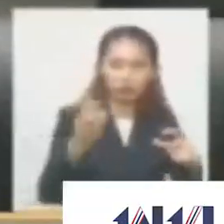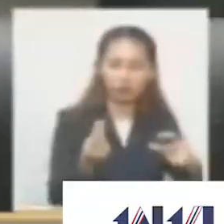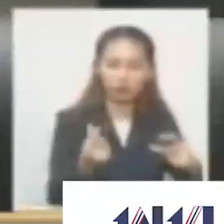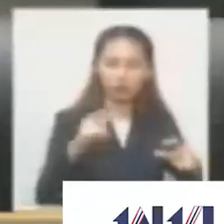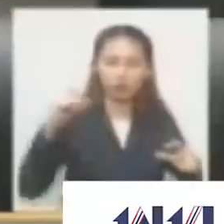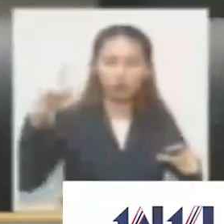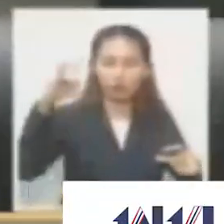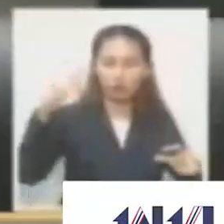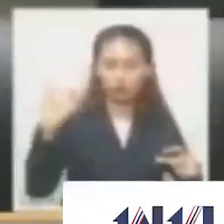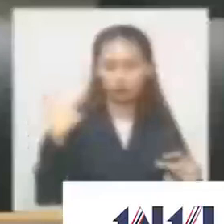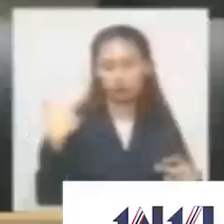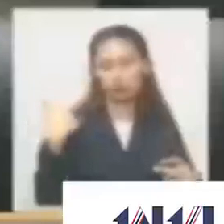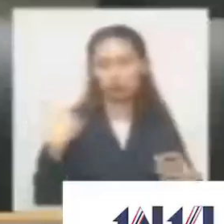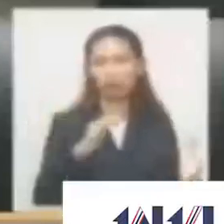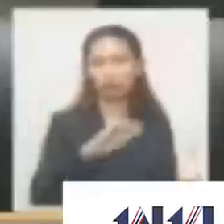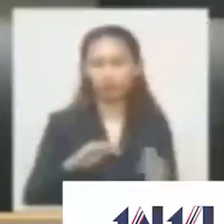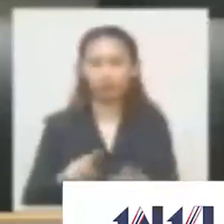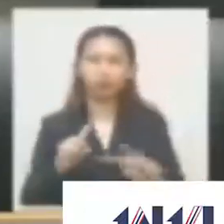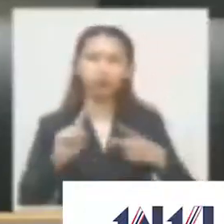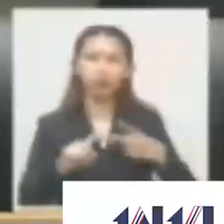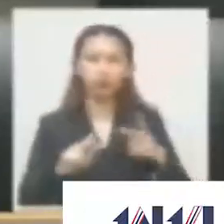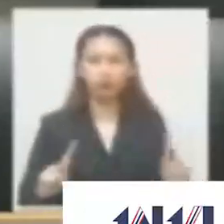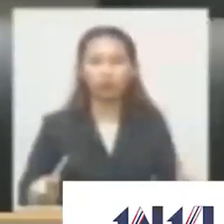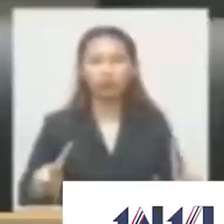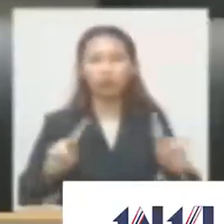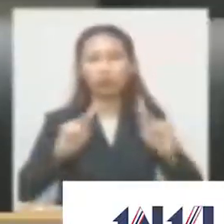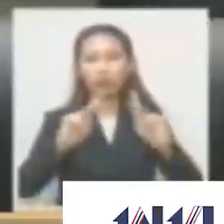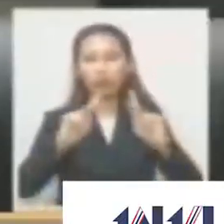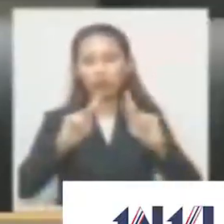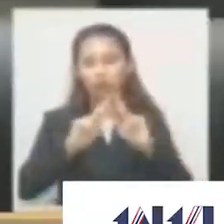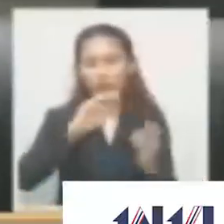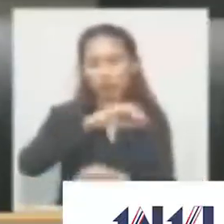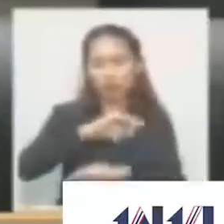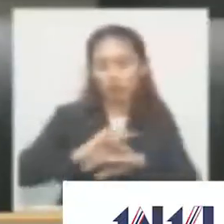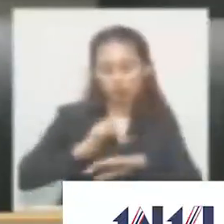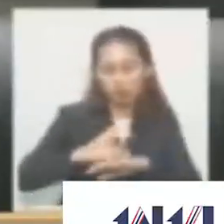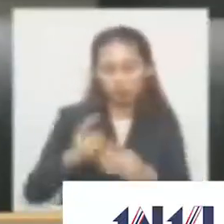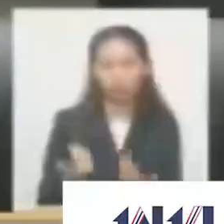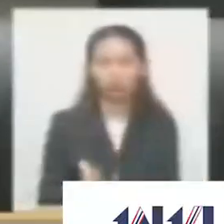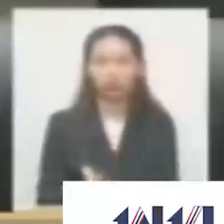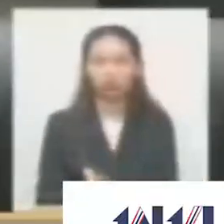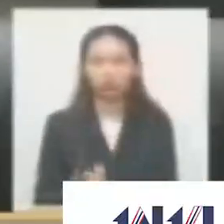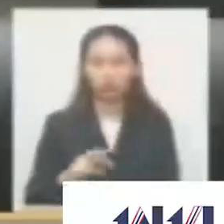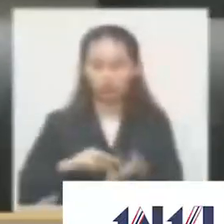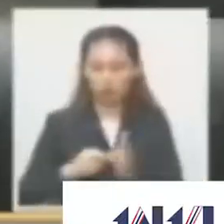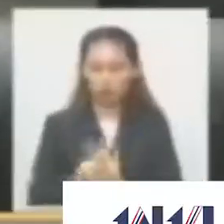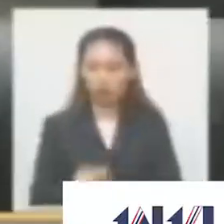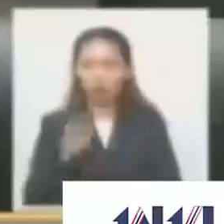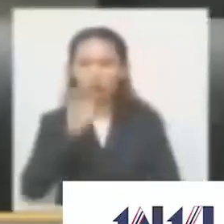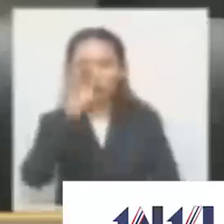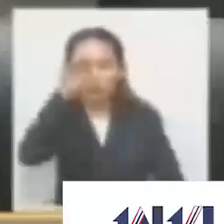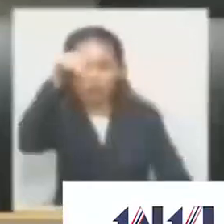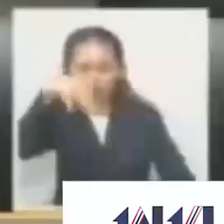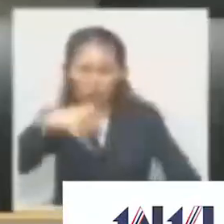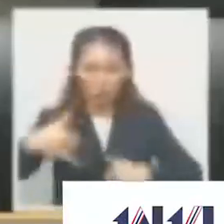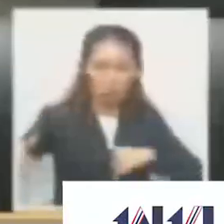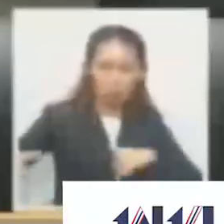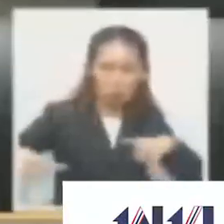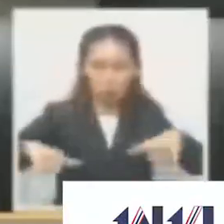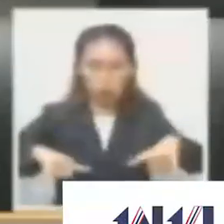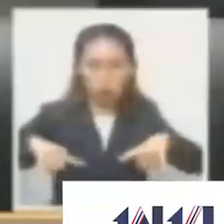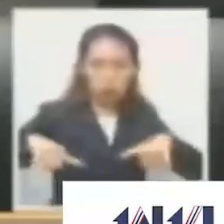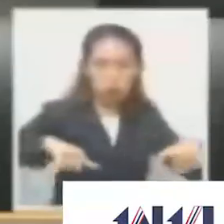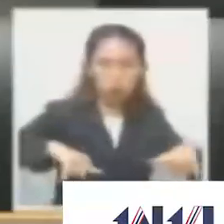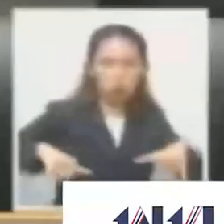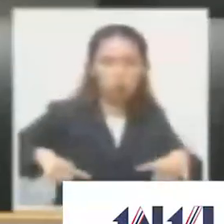พยากรธรรมชาติสิ่งแวดล้อมครับวันนี้เรามีปัญหาเรื่องช้างป่าบุกรุกถ้าท่านครับจัดงบไปกั้นรั้ว